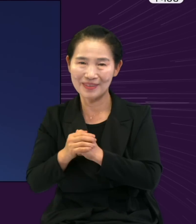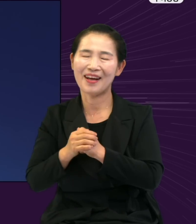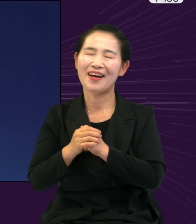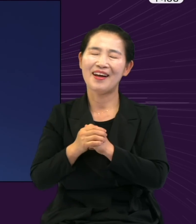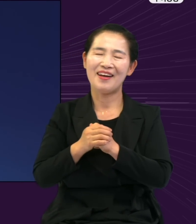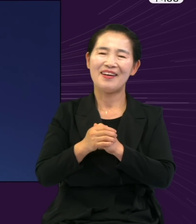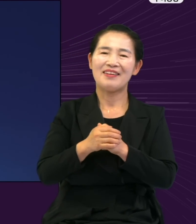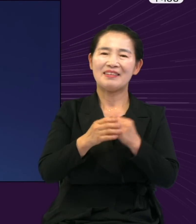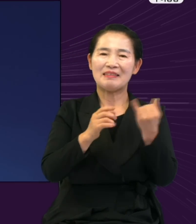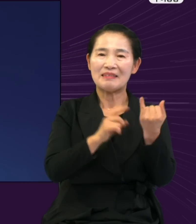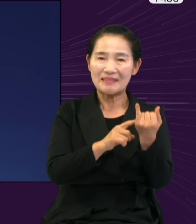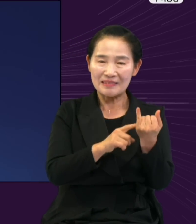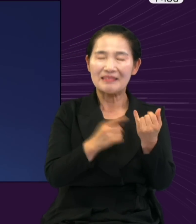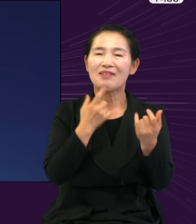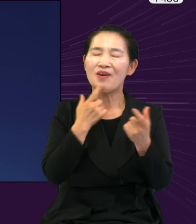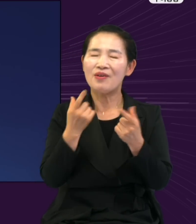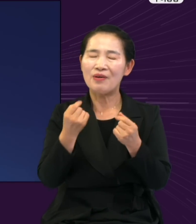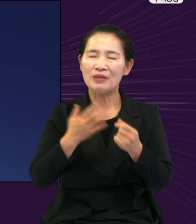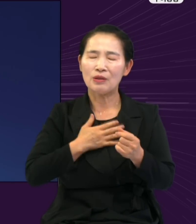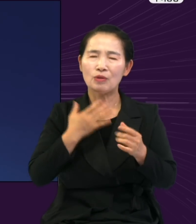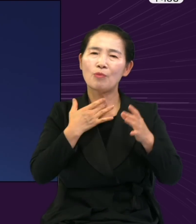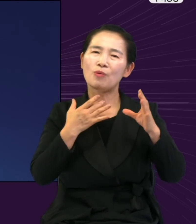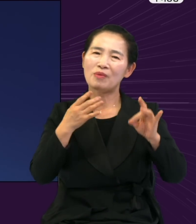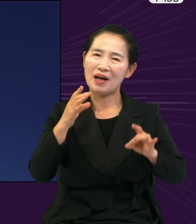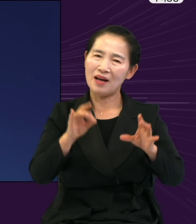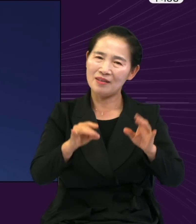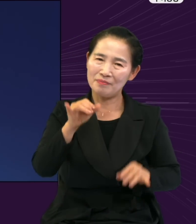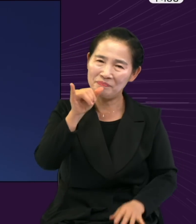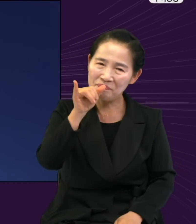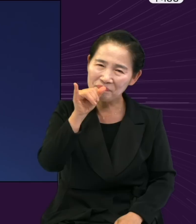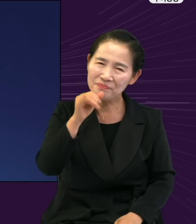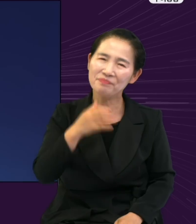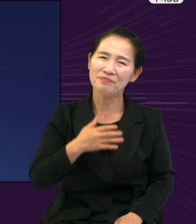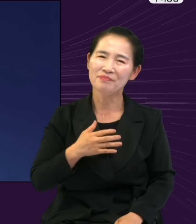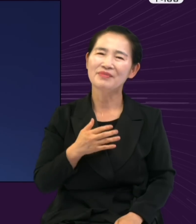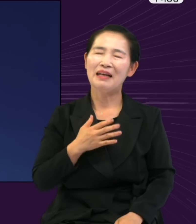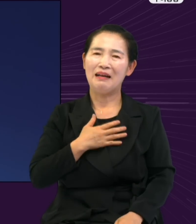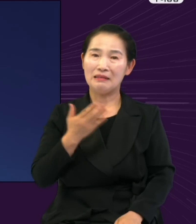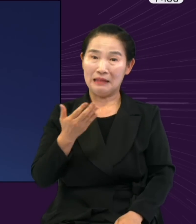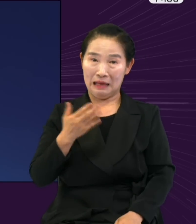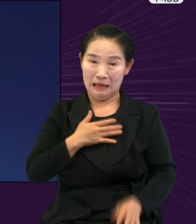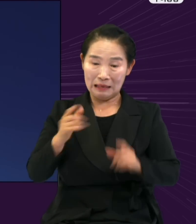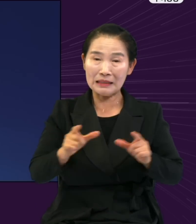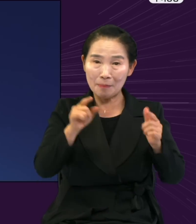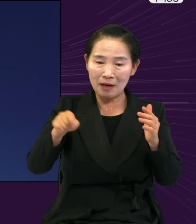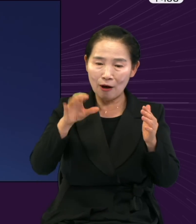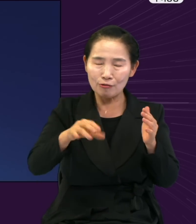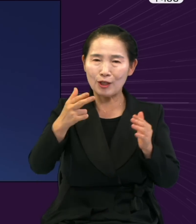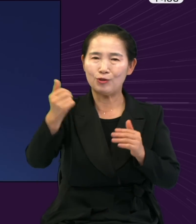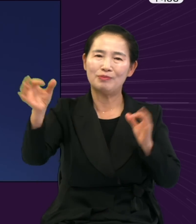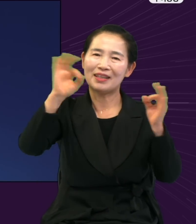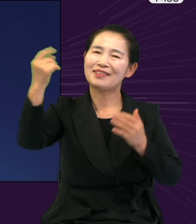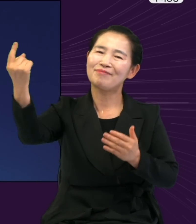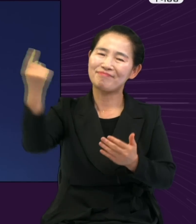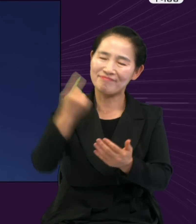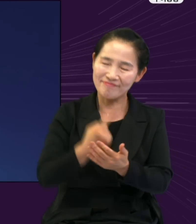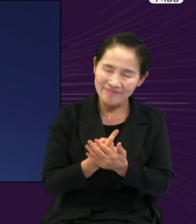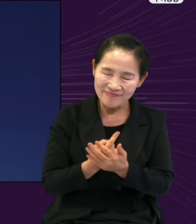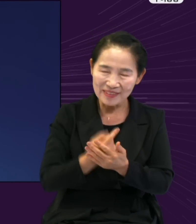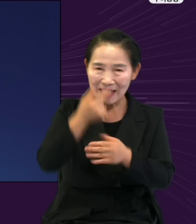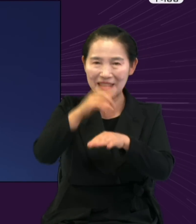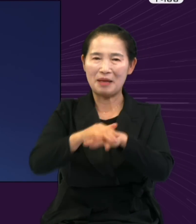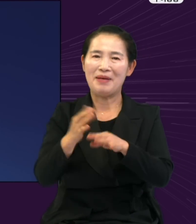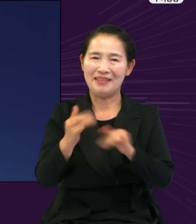목이 말랐습니다. 그러나 제 삶에 찾아오셔서 저를 예배자로 세우시고 복음으로 살게 하신